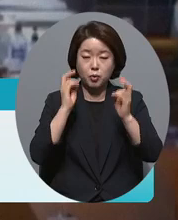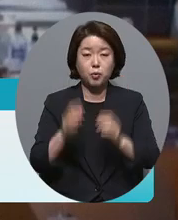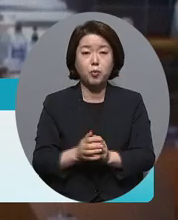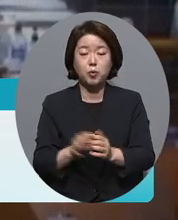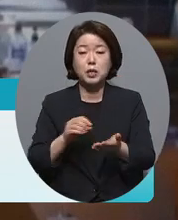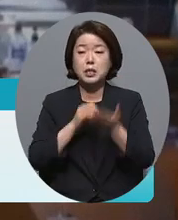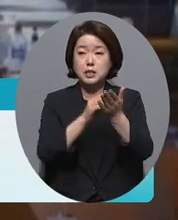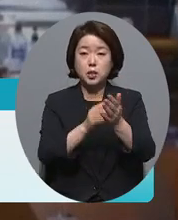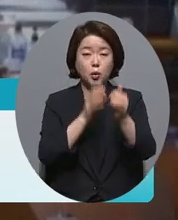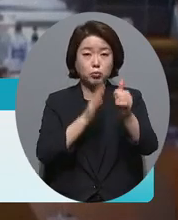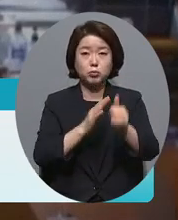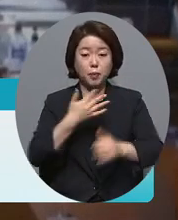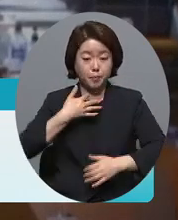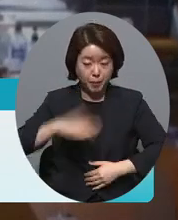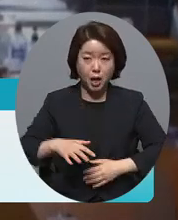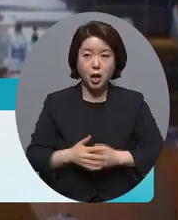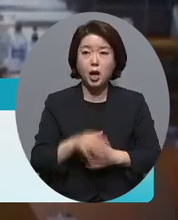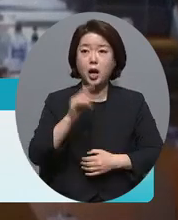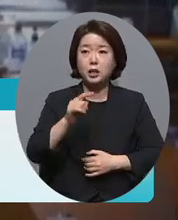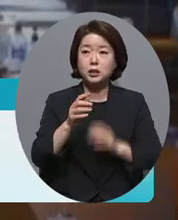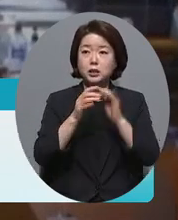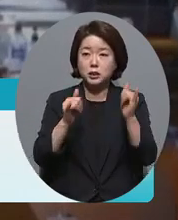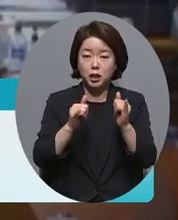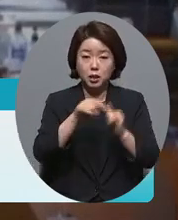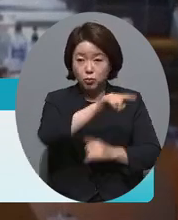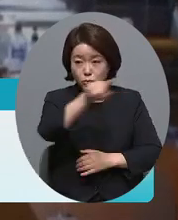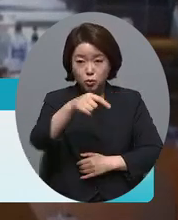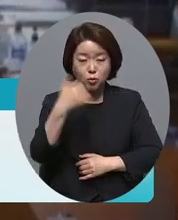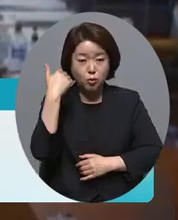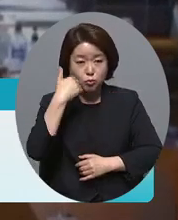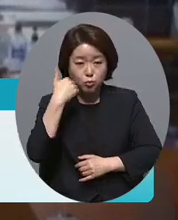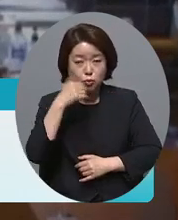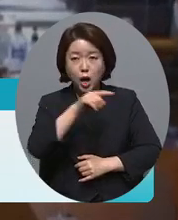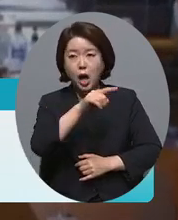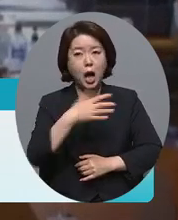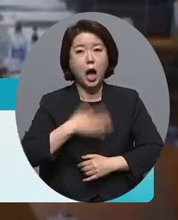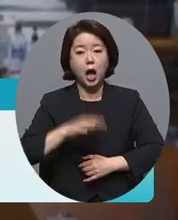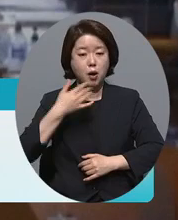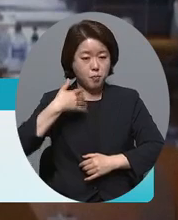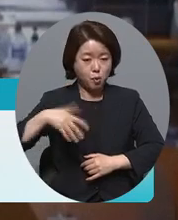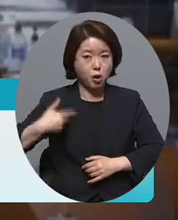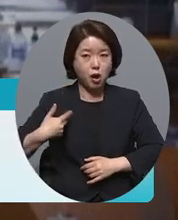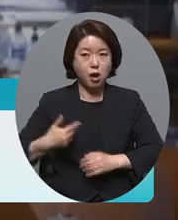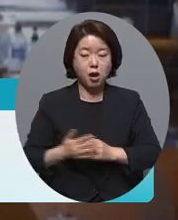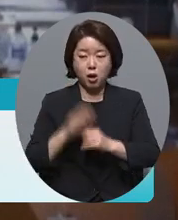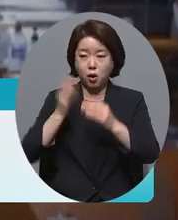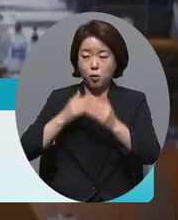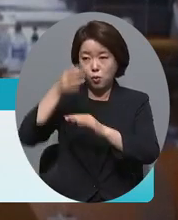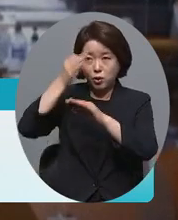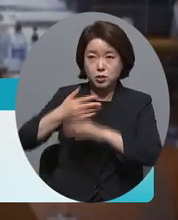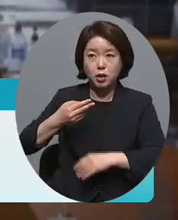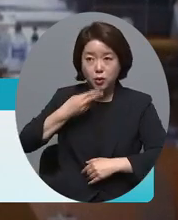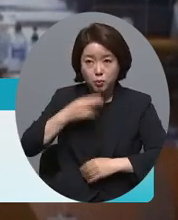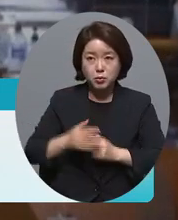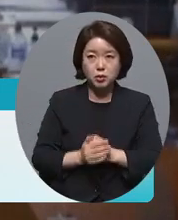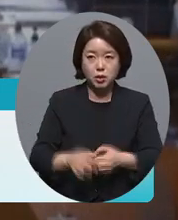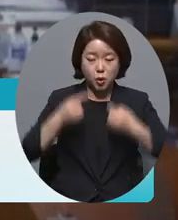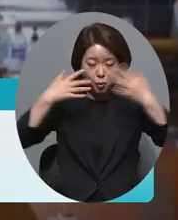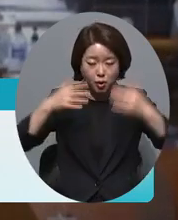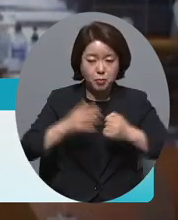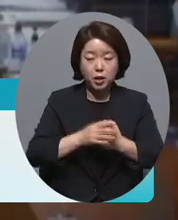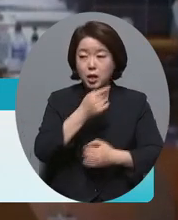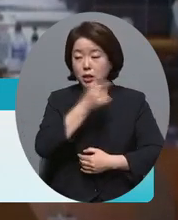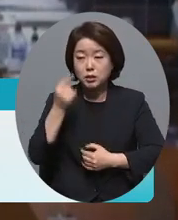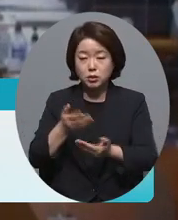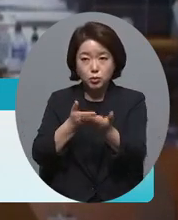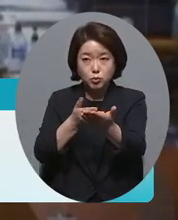한 적이 없을 뿐더러 그 대상자하고 전혀 아는 사이가 아니다 공대 사과하지 않고 명백하게 근거를